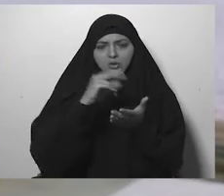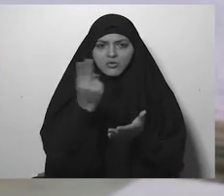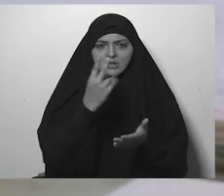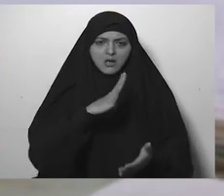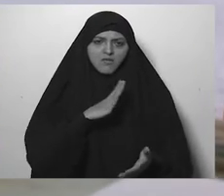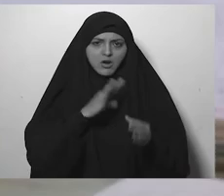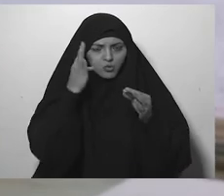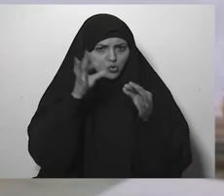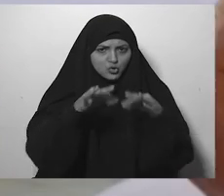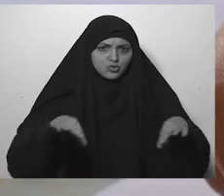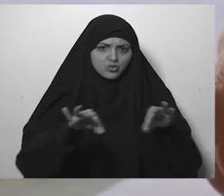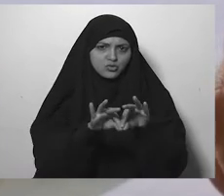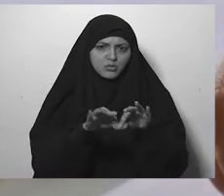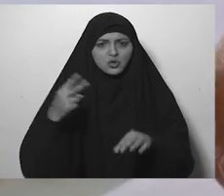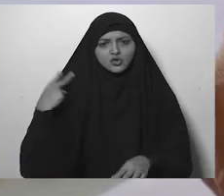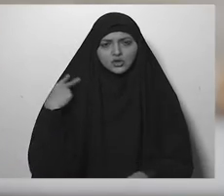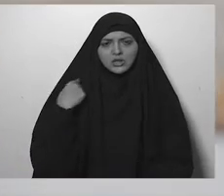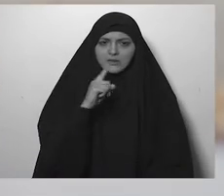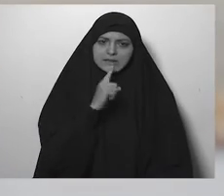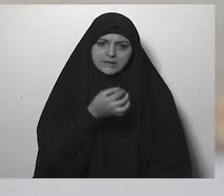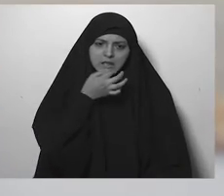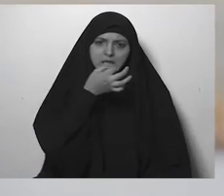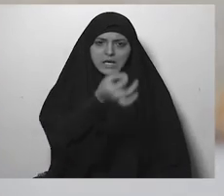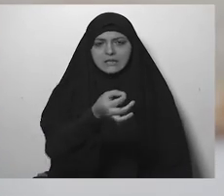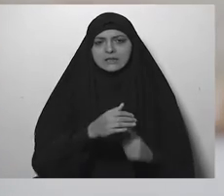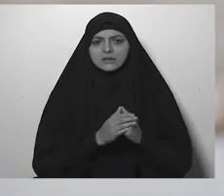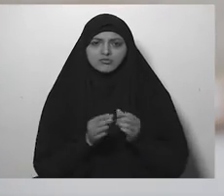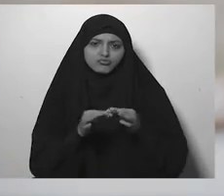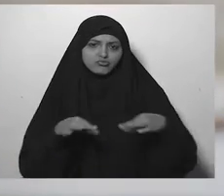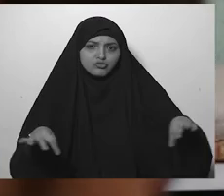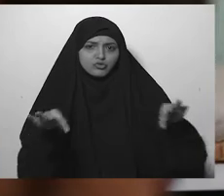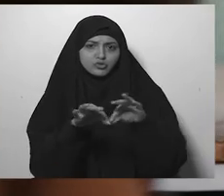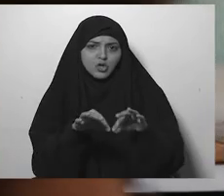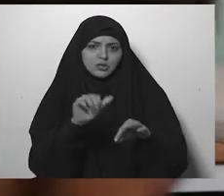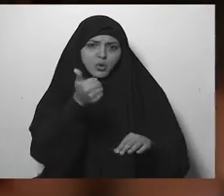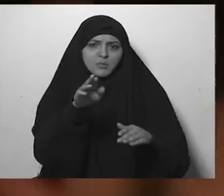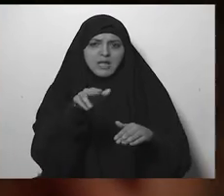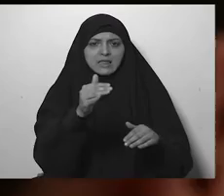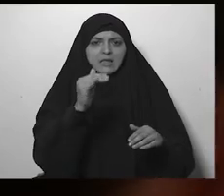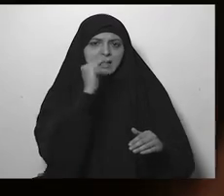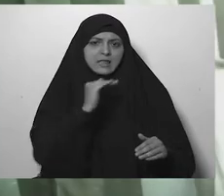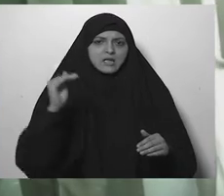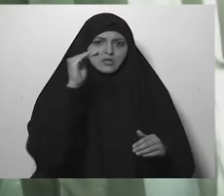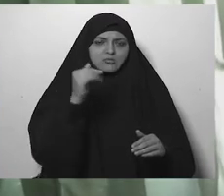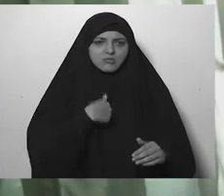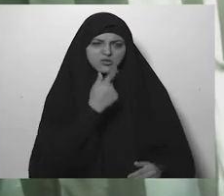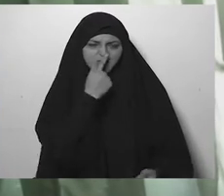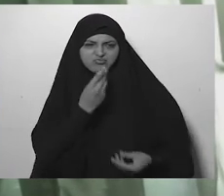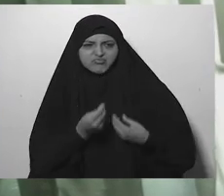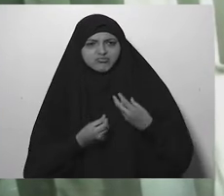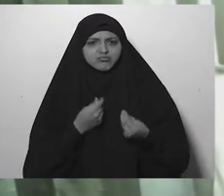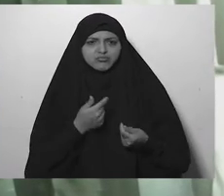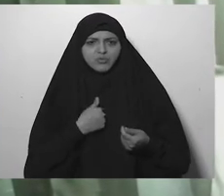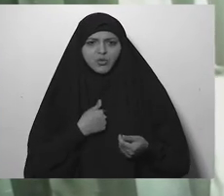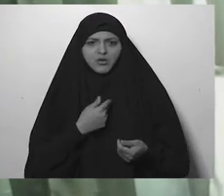cité universitaire pour prendre une chambre là-bas, ils m'ont proposé leur échecée au premier étage. C'est comme